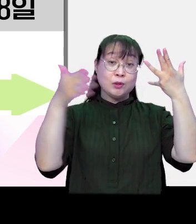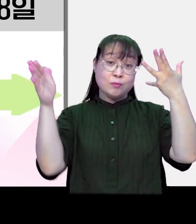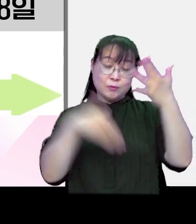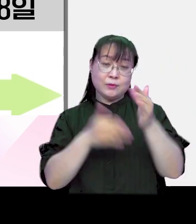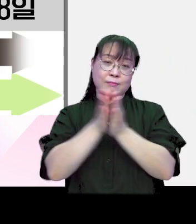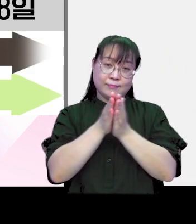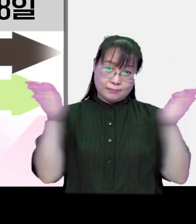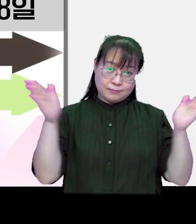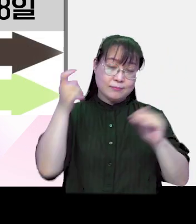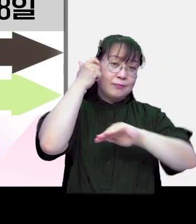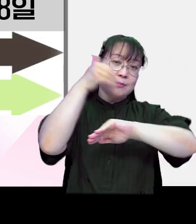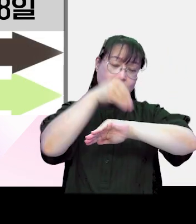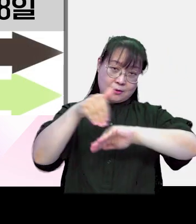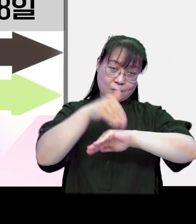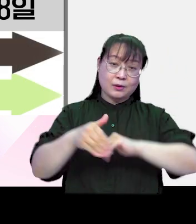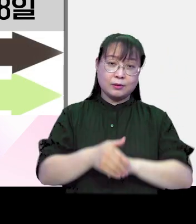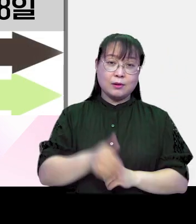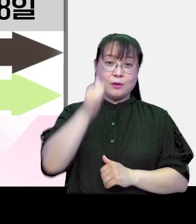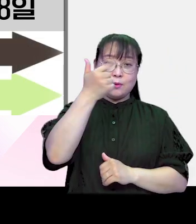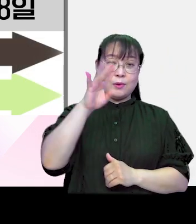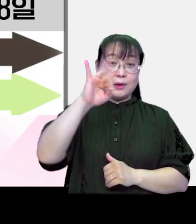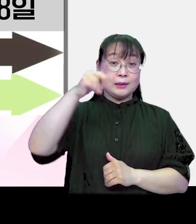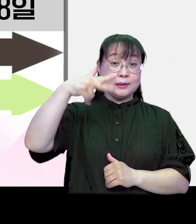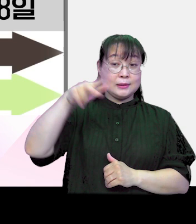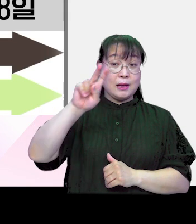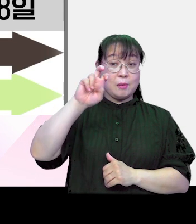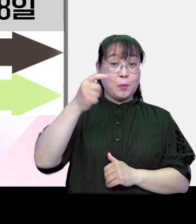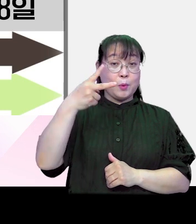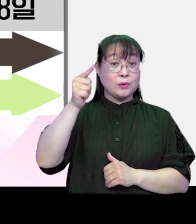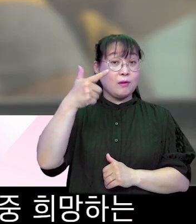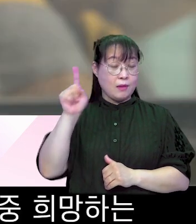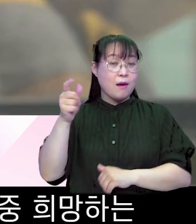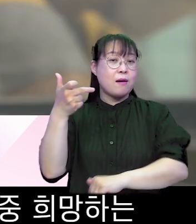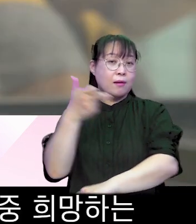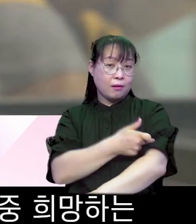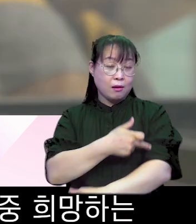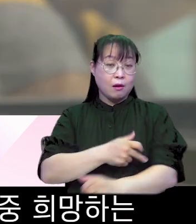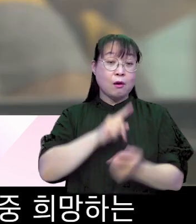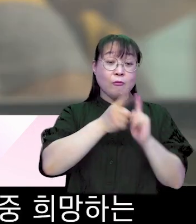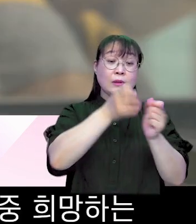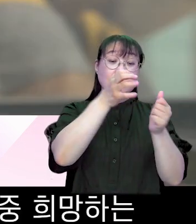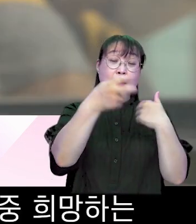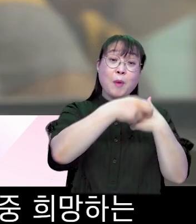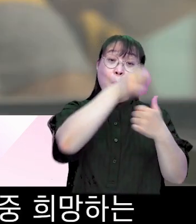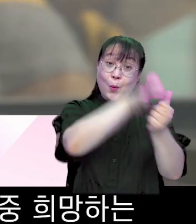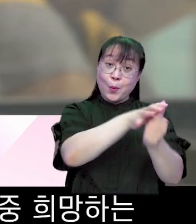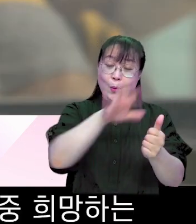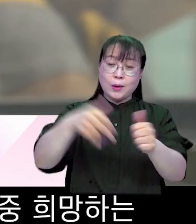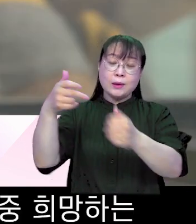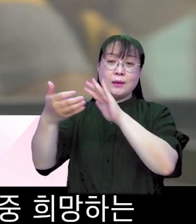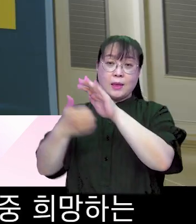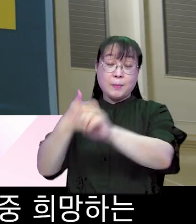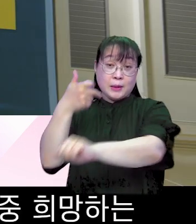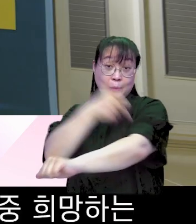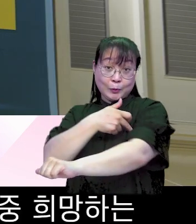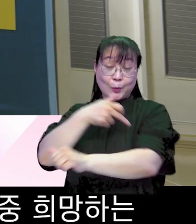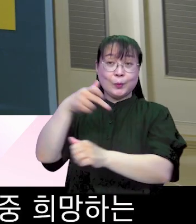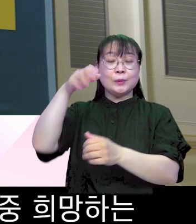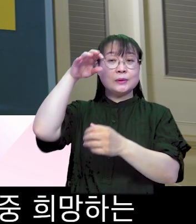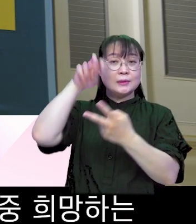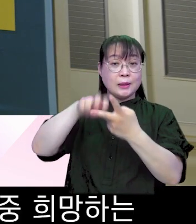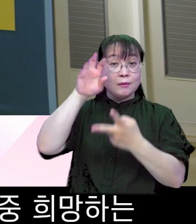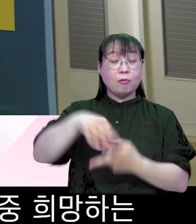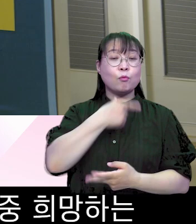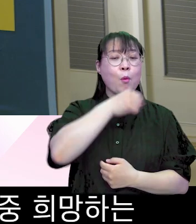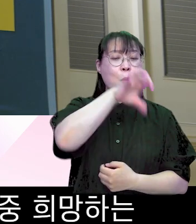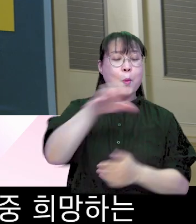예약이 모두 끝난 후 8월 26일부터 시작될 예정입니다. 화이자 또는 모더나 백신으로 진행되며 위탁